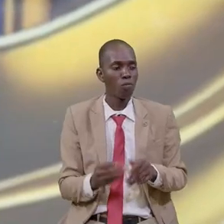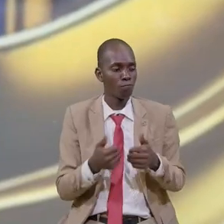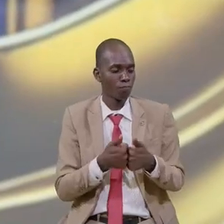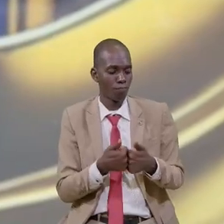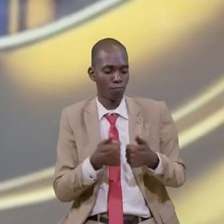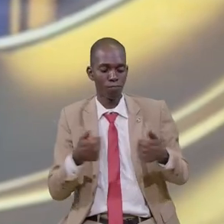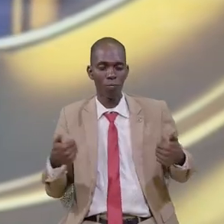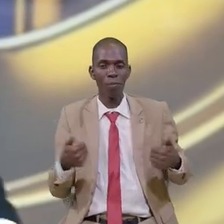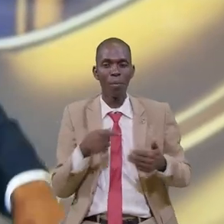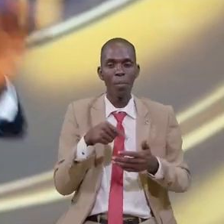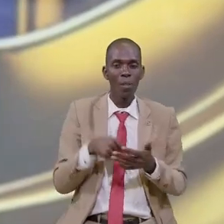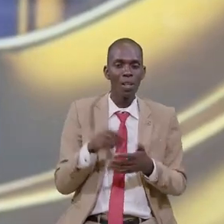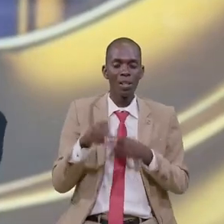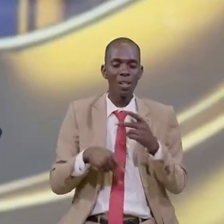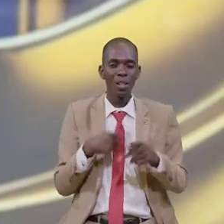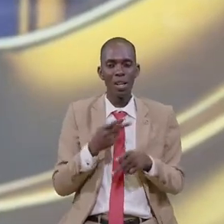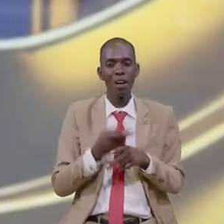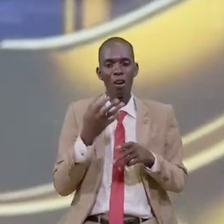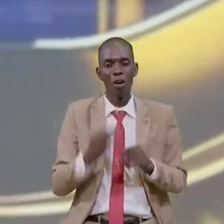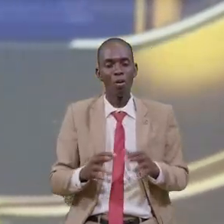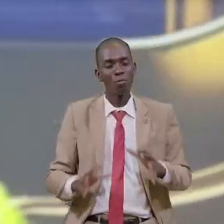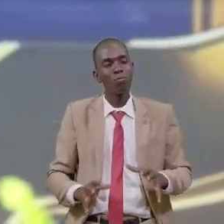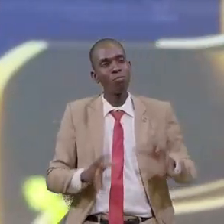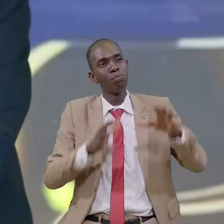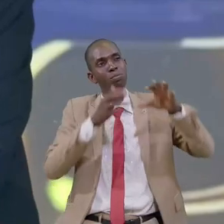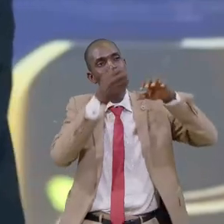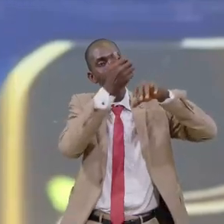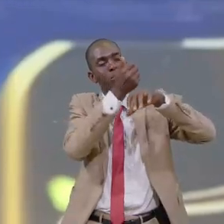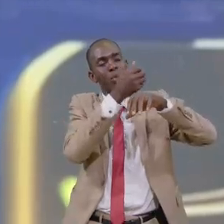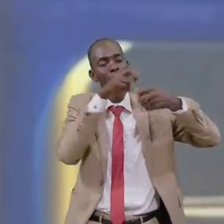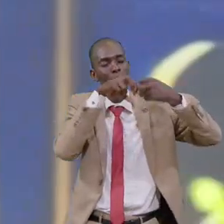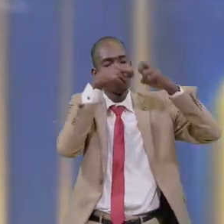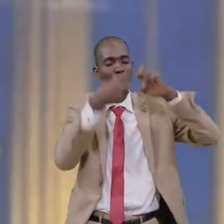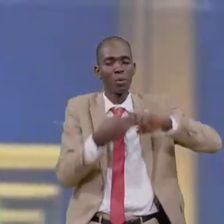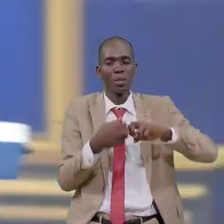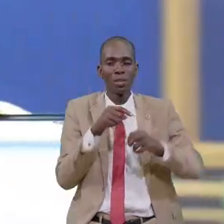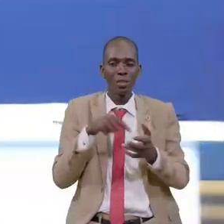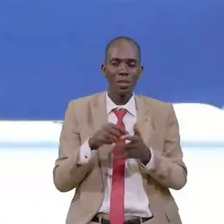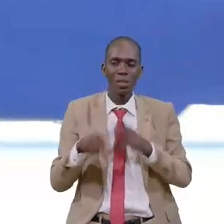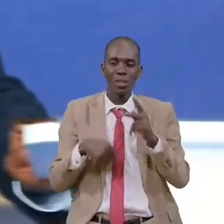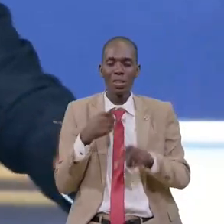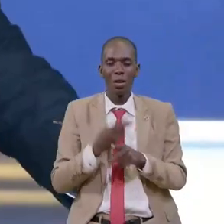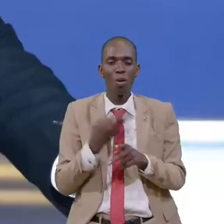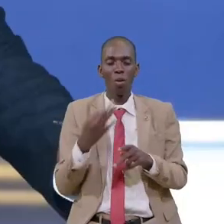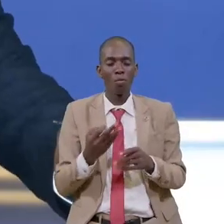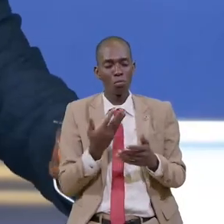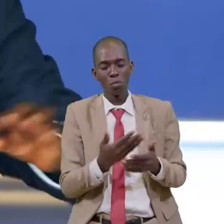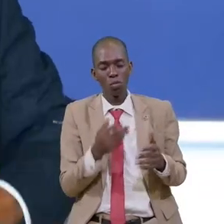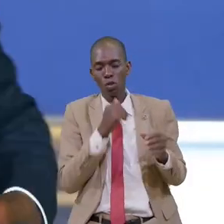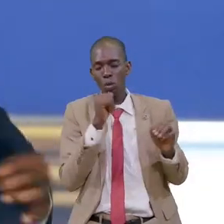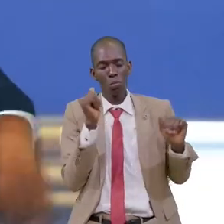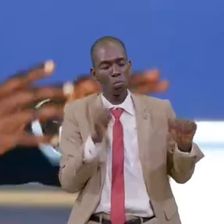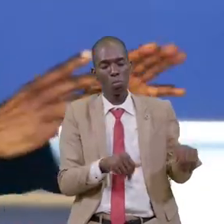type de montagne, ce type d'impossibilité, ce type de défi